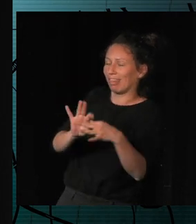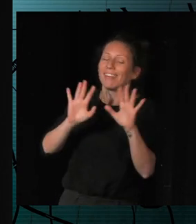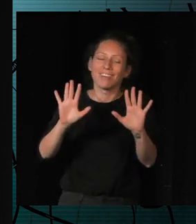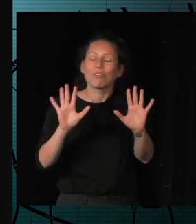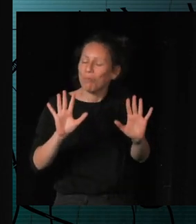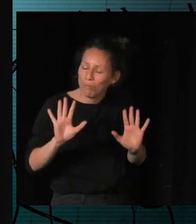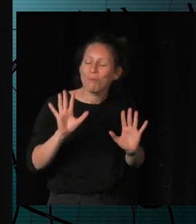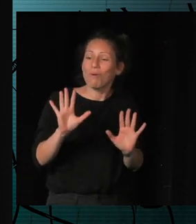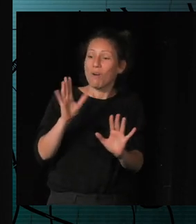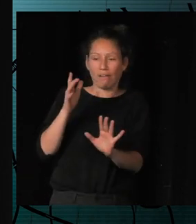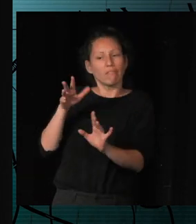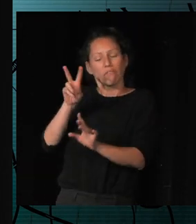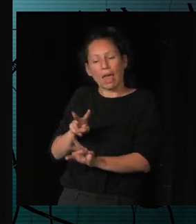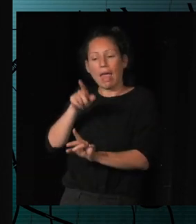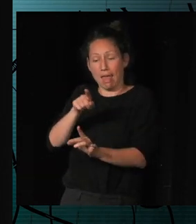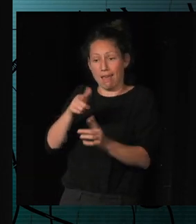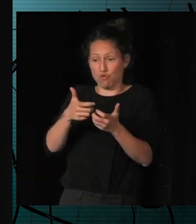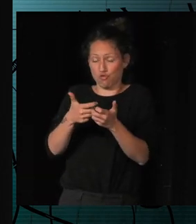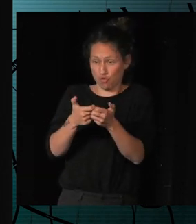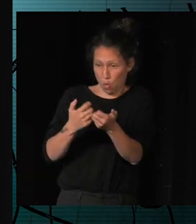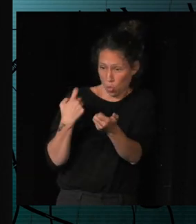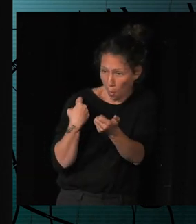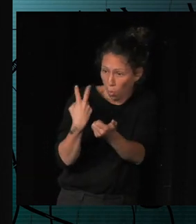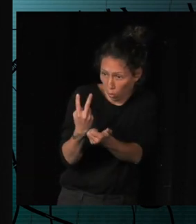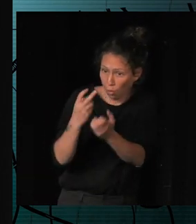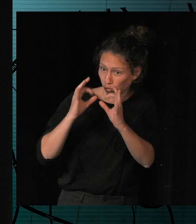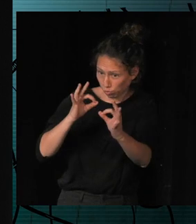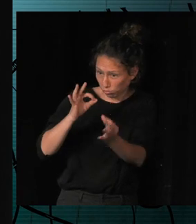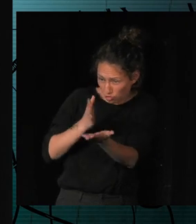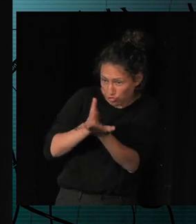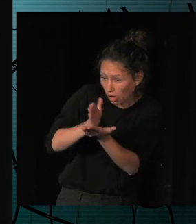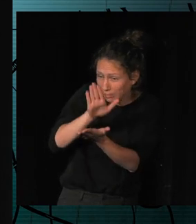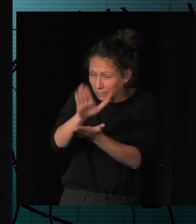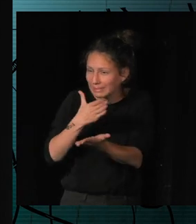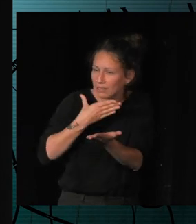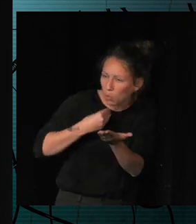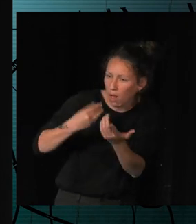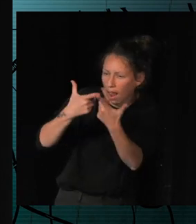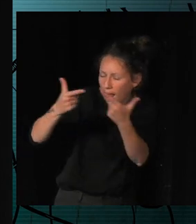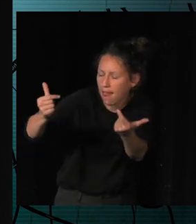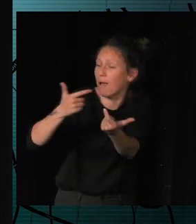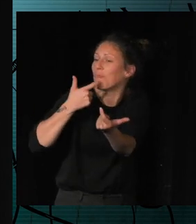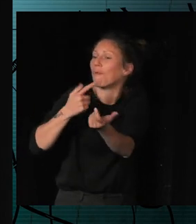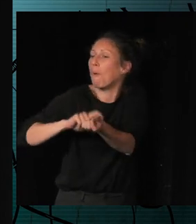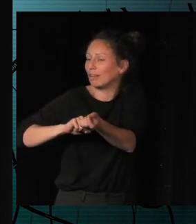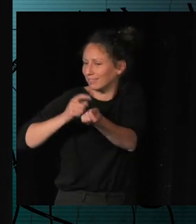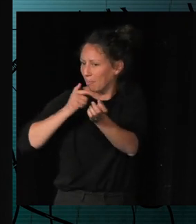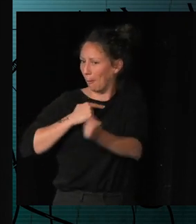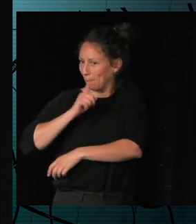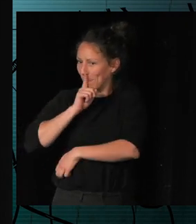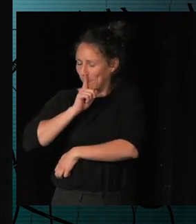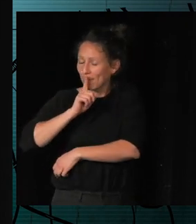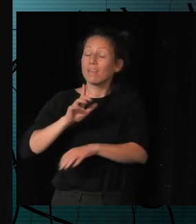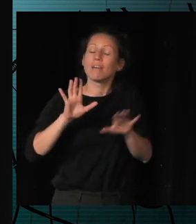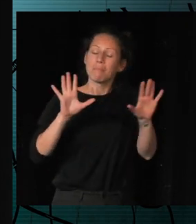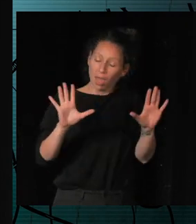pourquoi d'où elle vient mais il y a une vraie pertinence là pour le coup je pense quand on a joué au jeu c'est perturbant parce que ça on a plus ce sens là